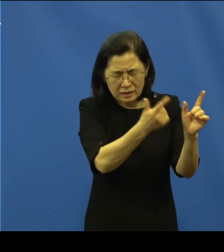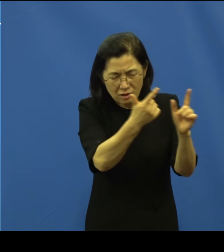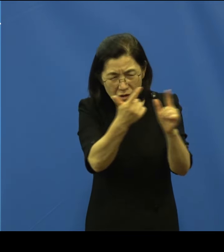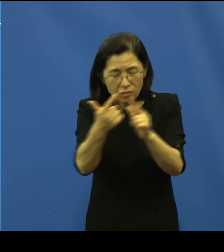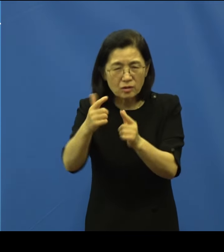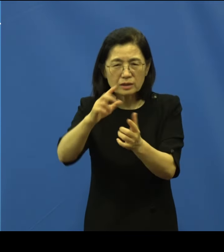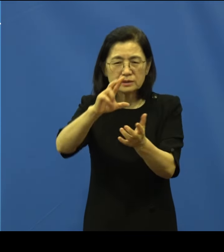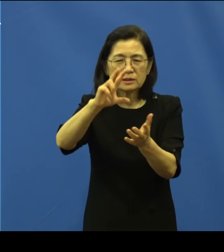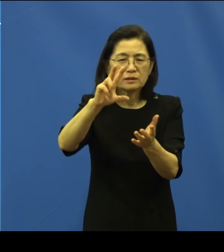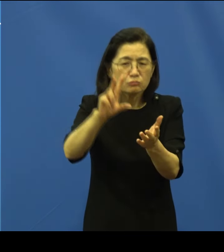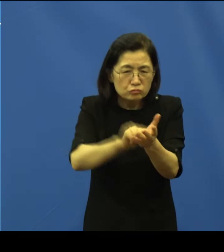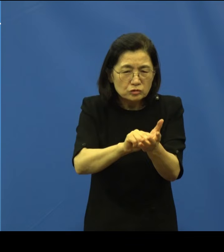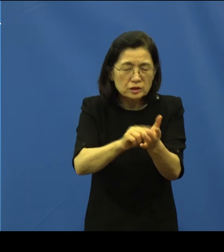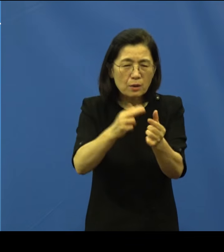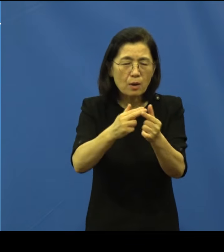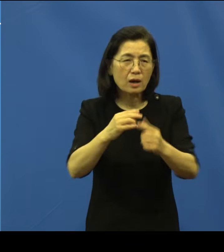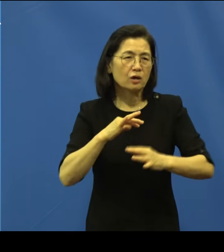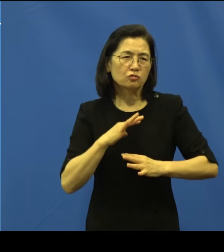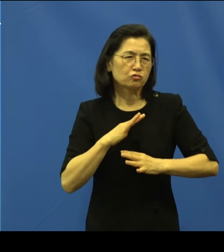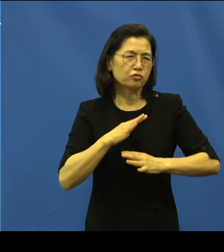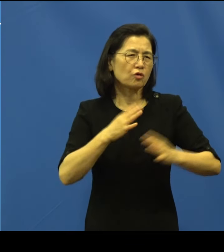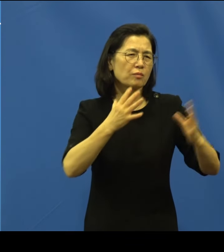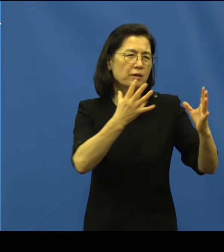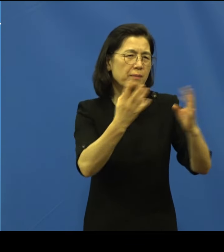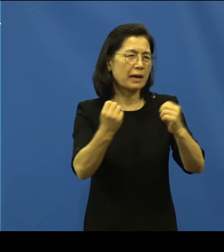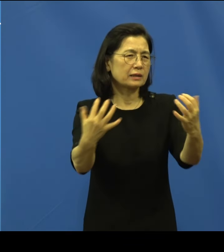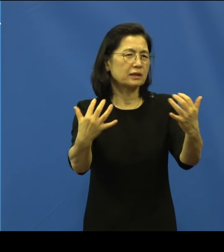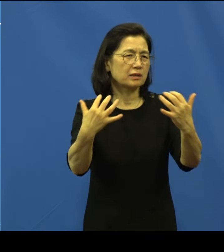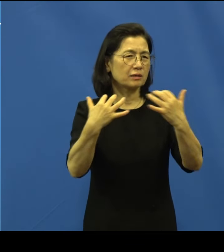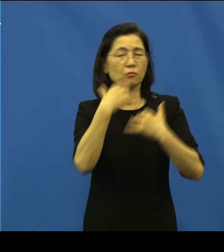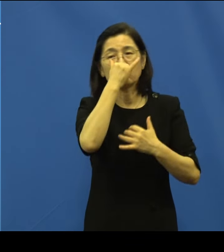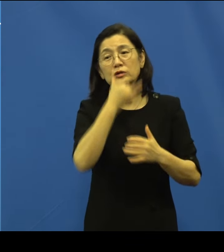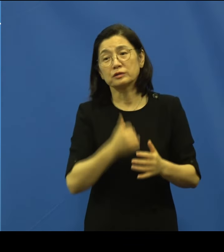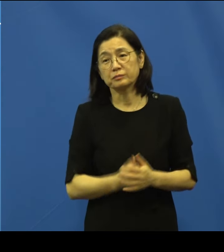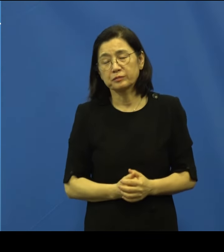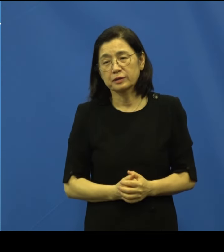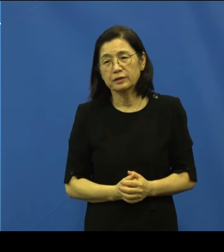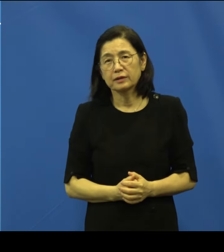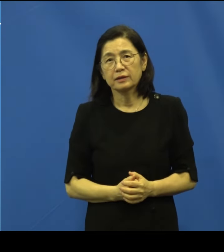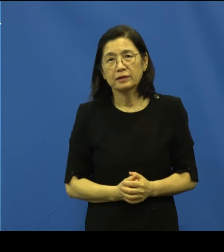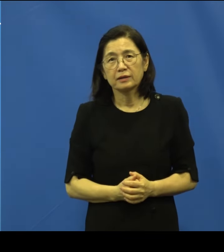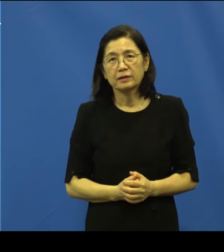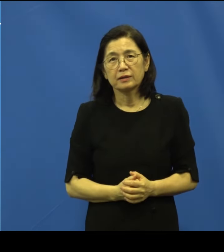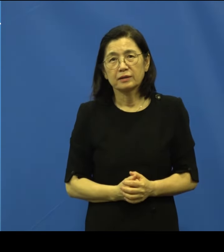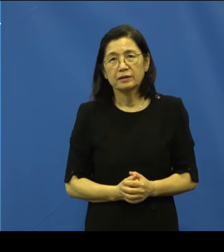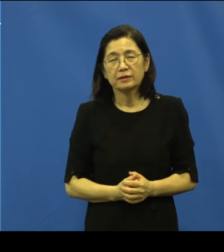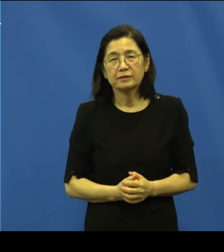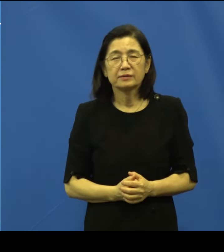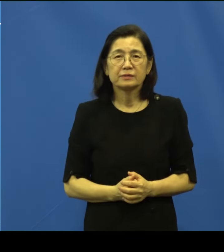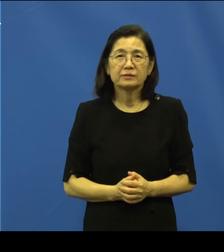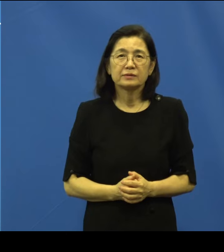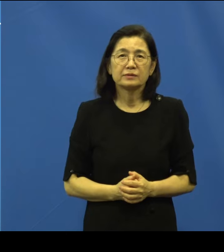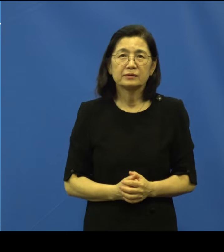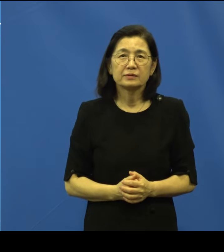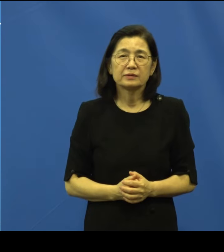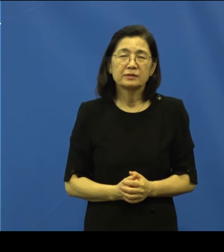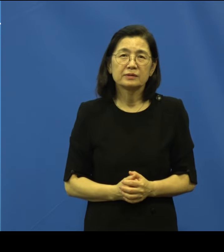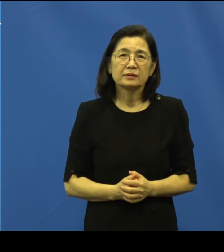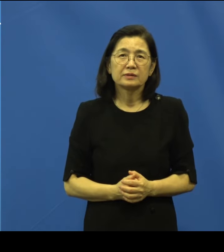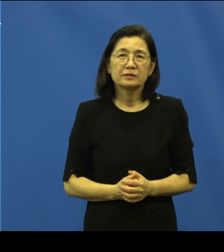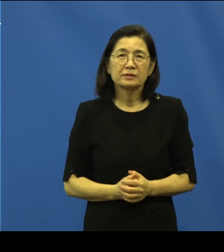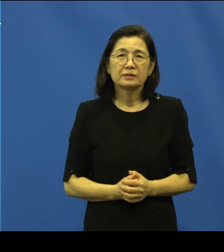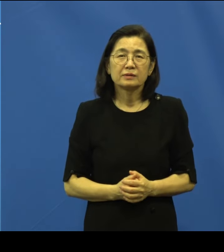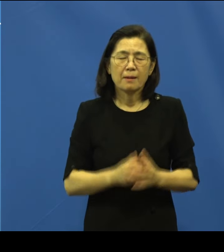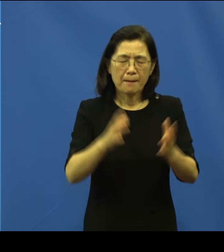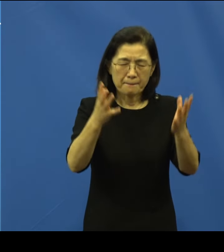얼마나 우리를 두렵게 하는 게 많아요. 어떤 때는 우리의 인생을 집어삼킬 것 같은 사방으로 우겨쌈을 당할 때가 한두 번이 아닙니다.